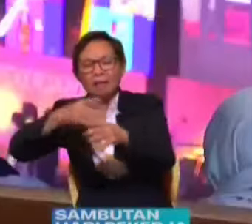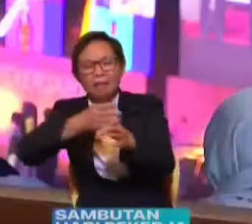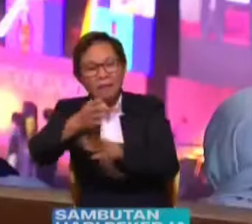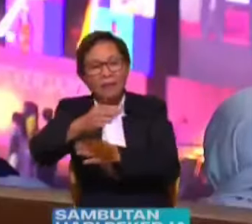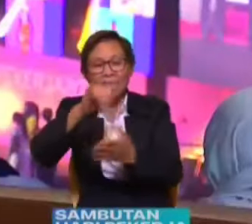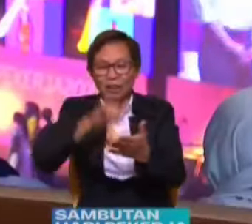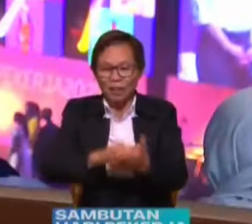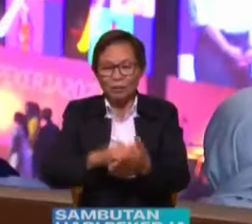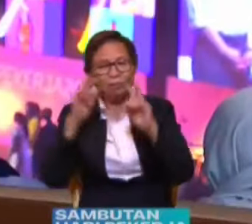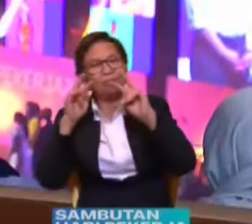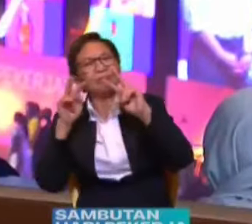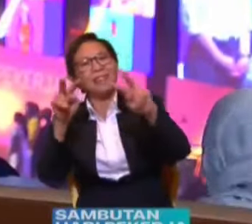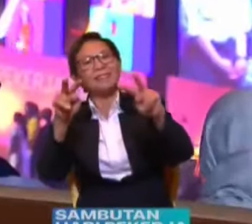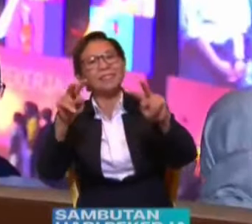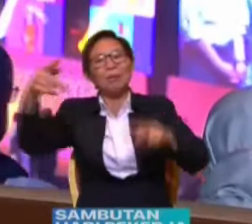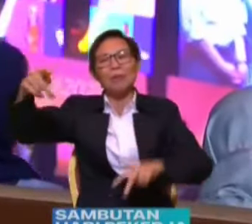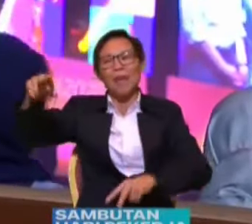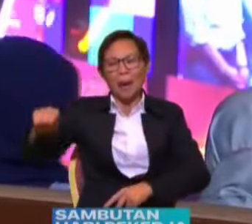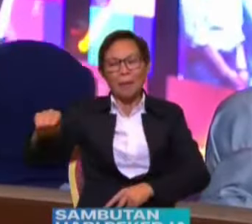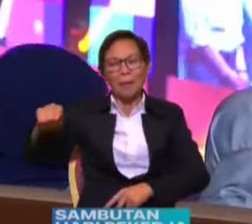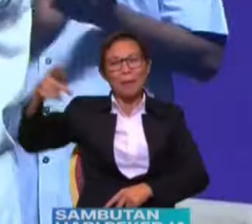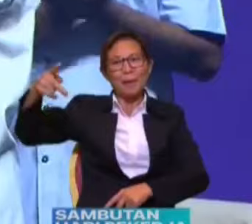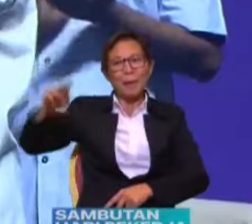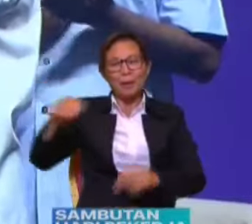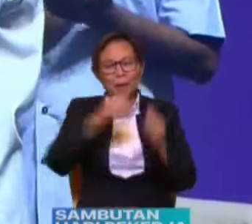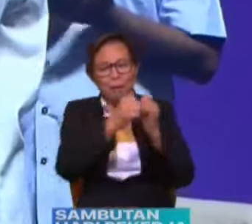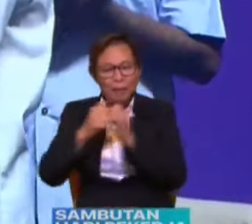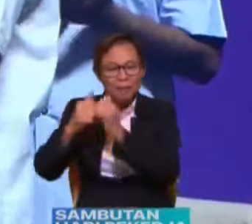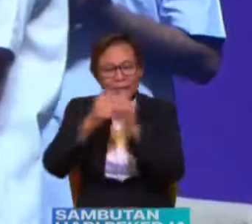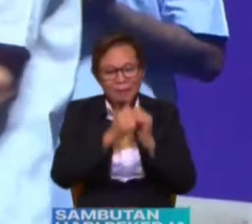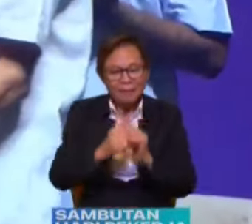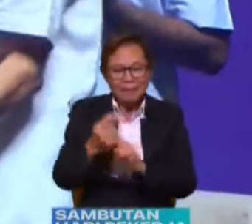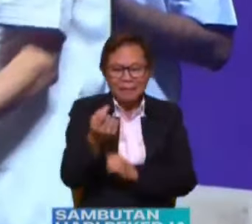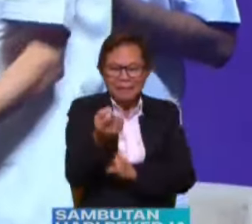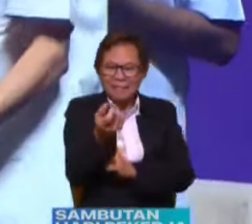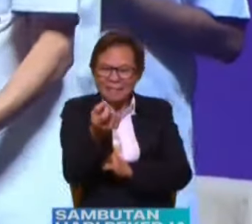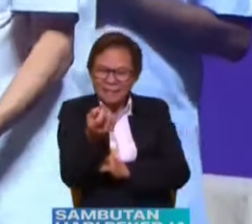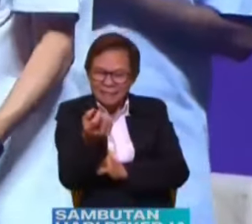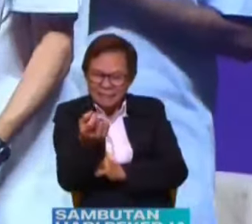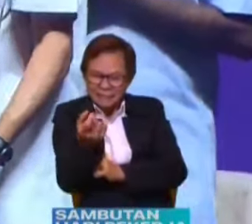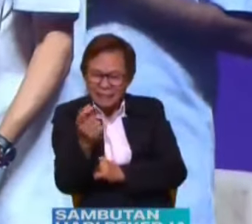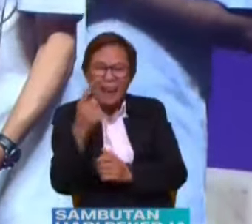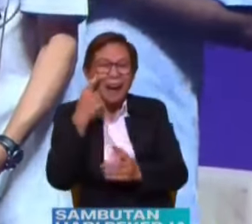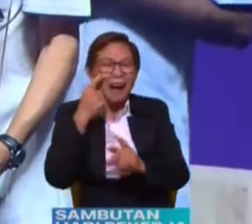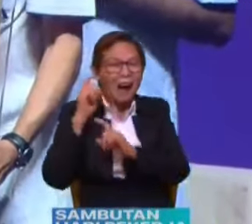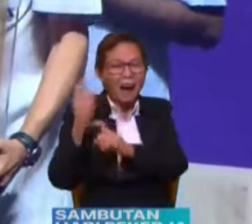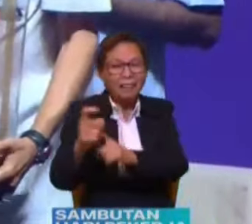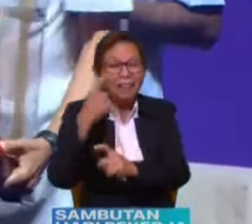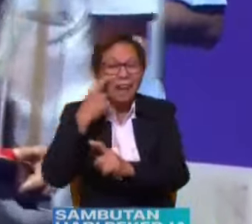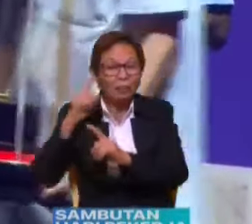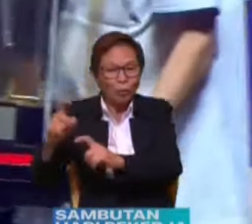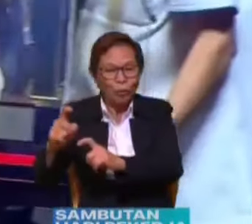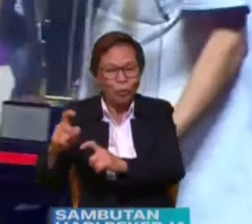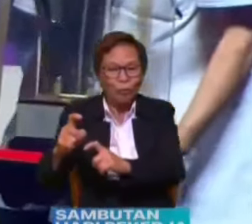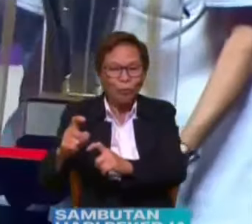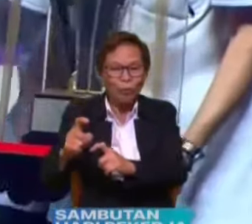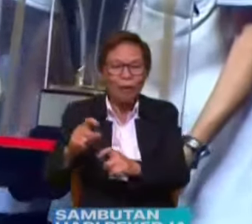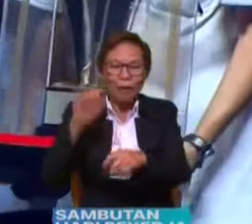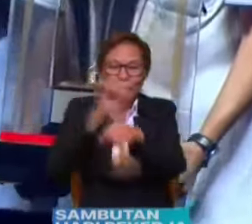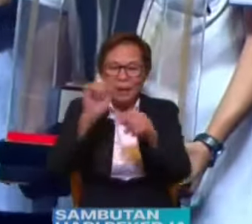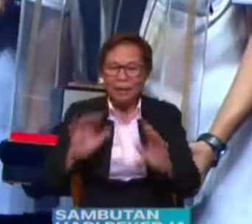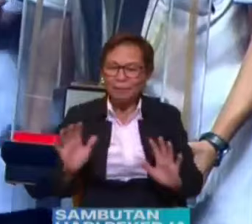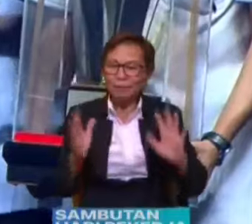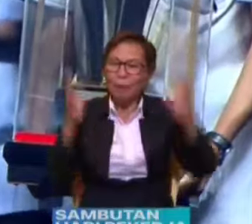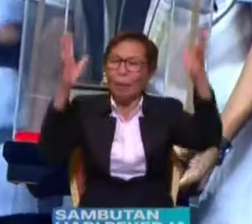dia, anda boleh saksikan Perdana Menteri bersama dengan sedikit cenderahati yang disampaikan sempena dengan sambutan